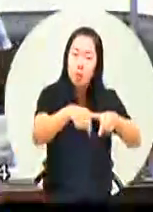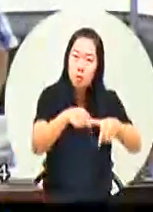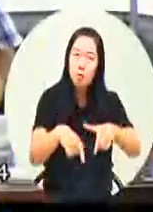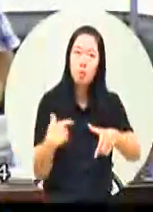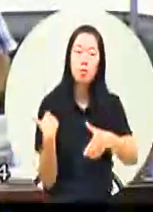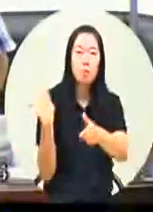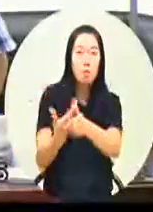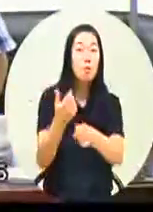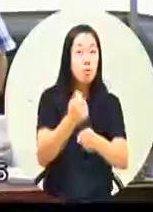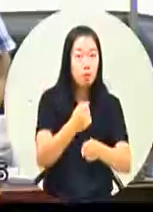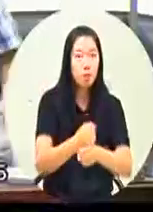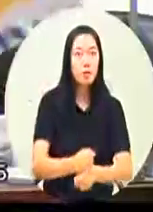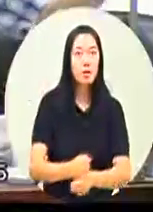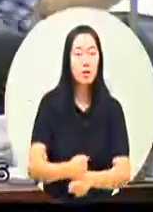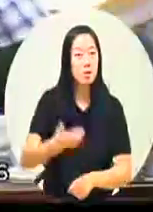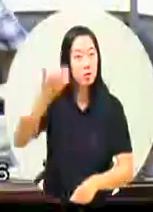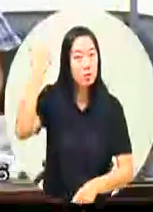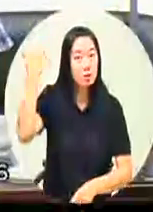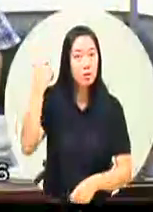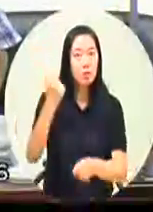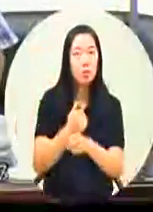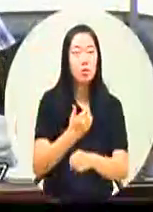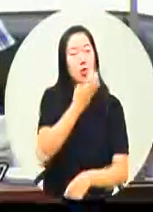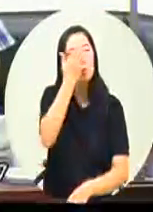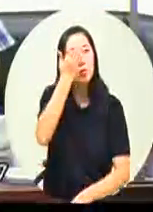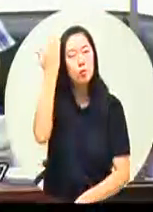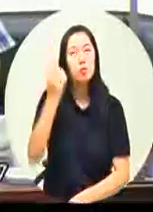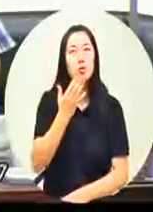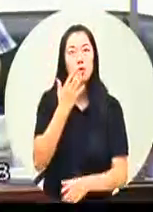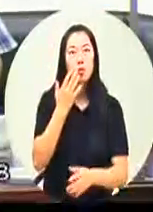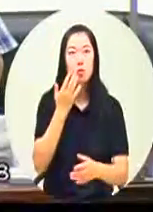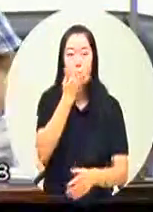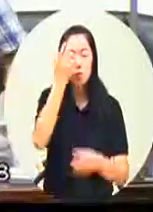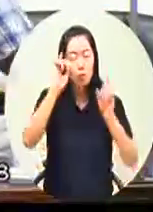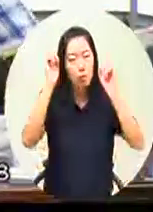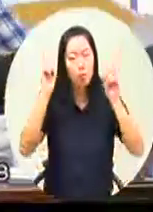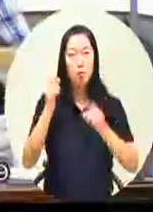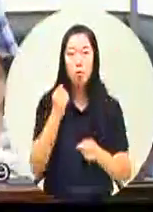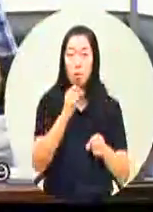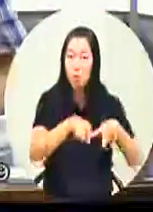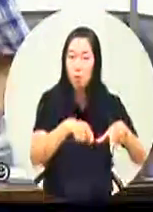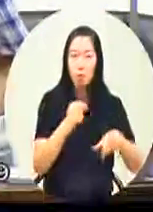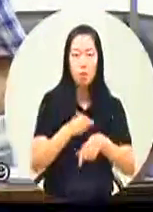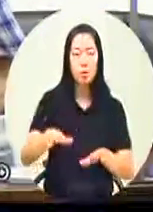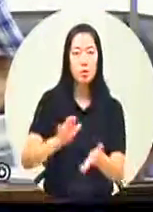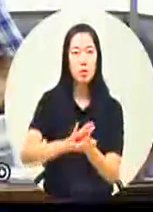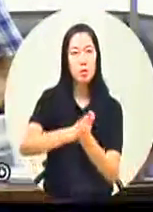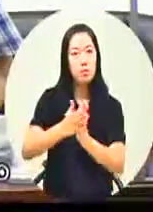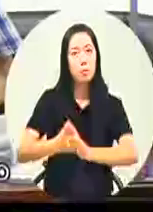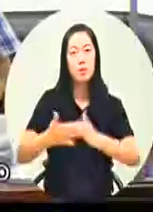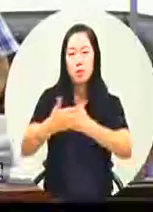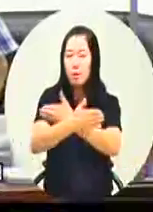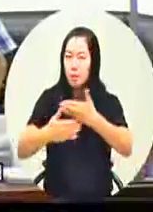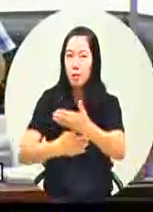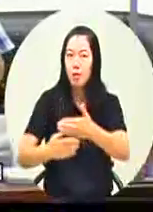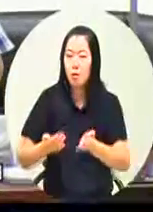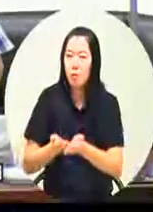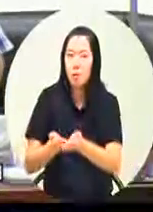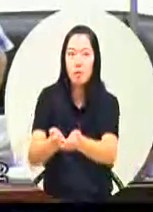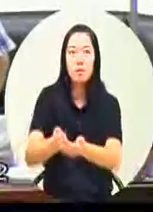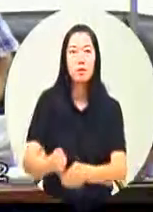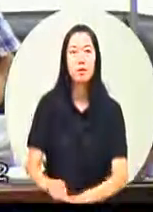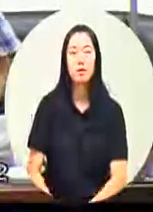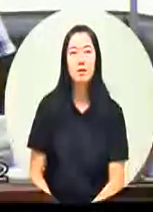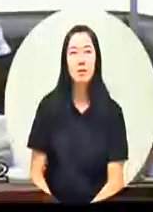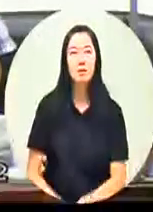是旅游观光业的那些休闲。公司结果现在变成还在有交通船的，我很厉害，真